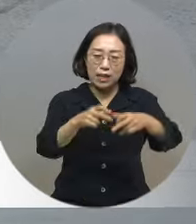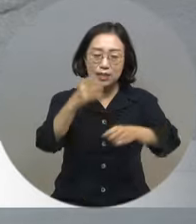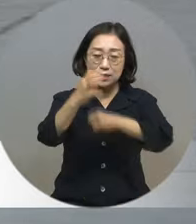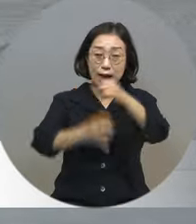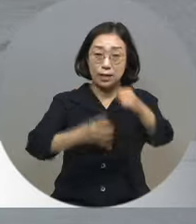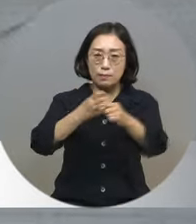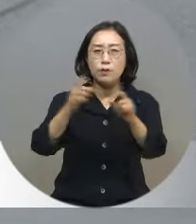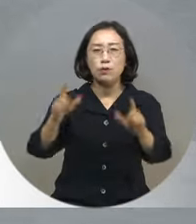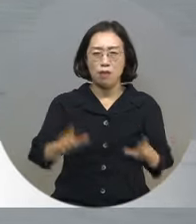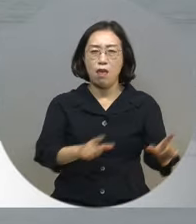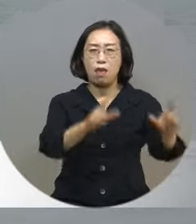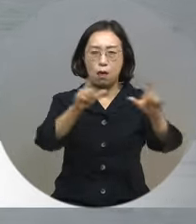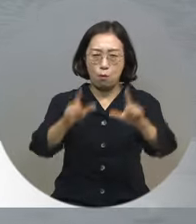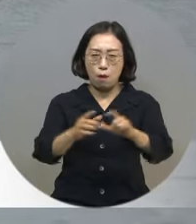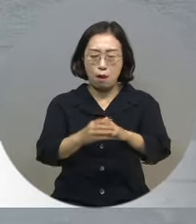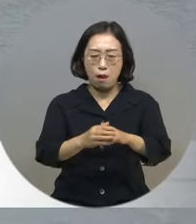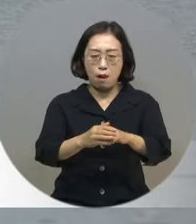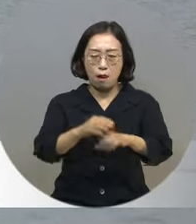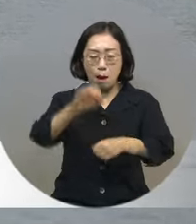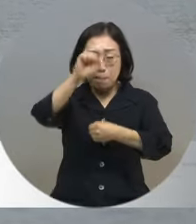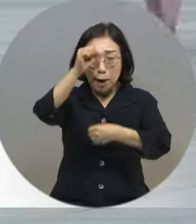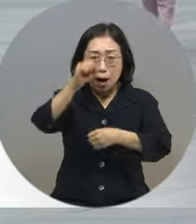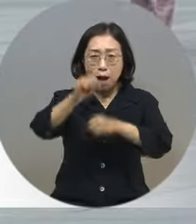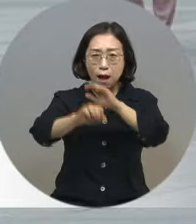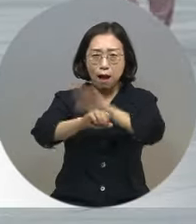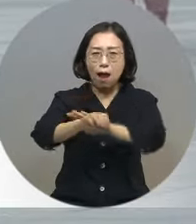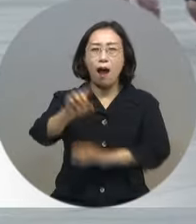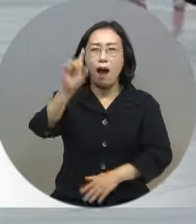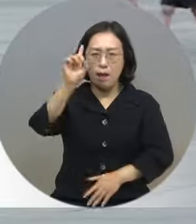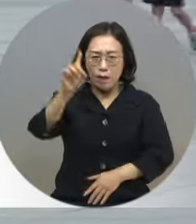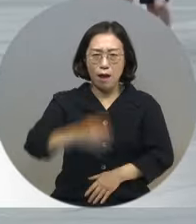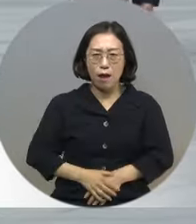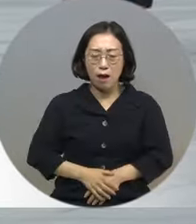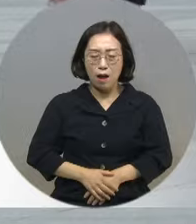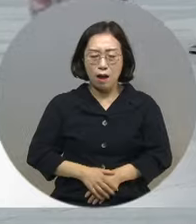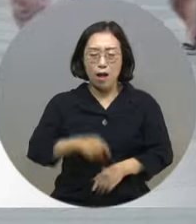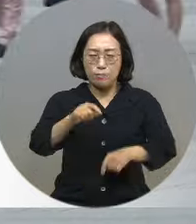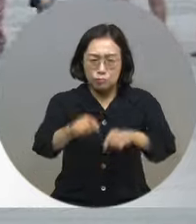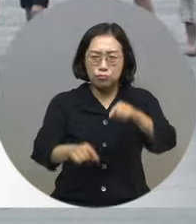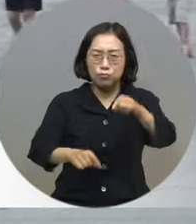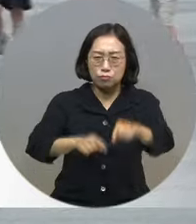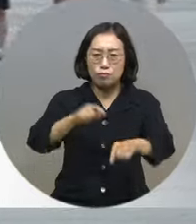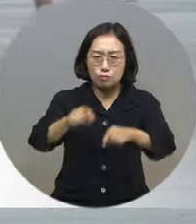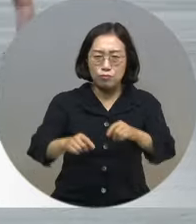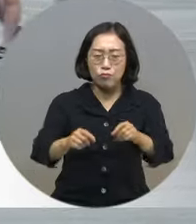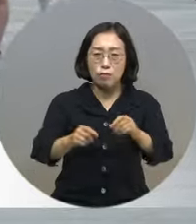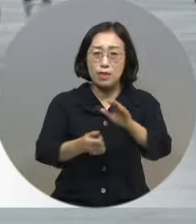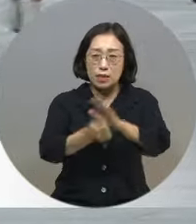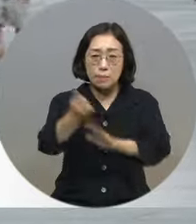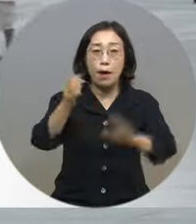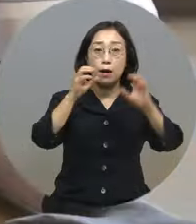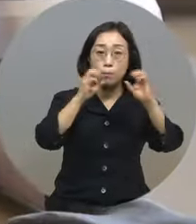앞두고 왼발 하나의 작은 발걸음으로 길 위에서을 전하고 다니는